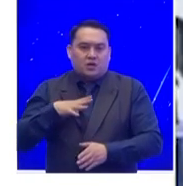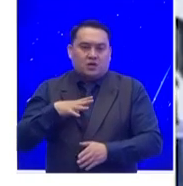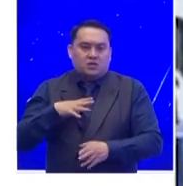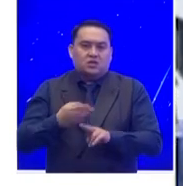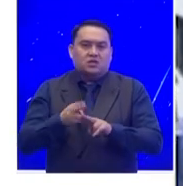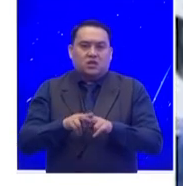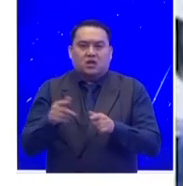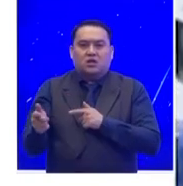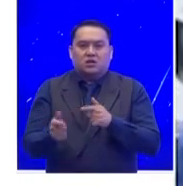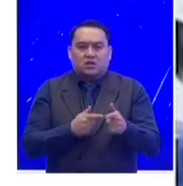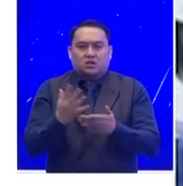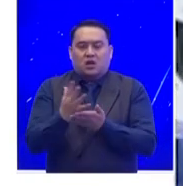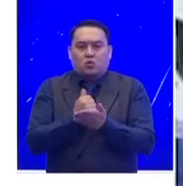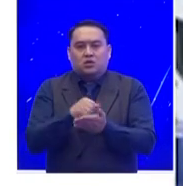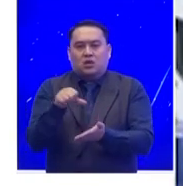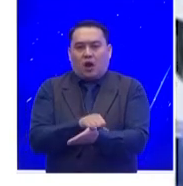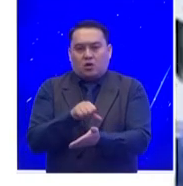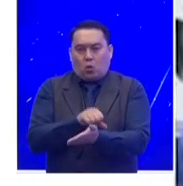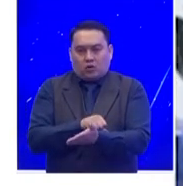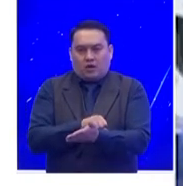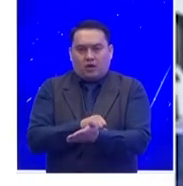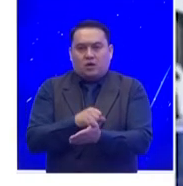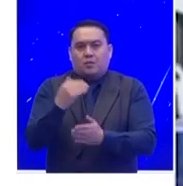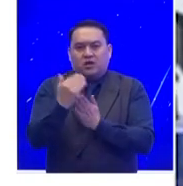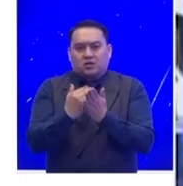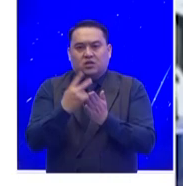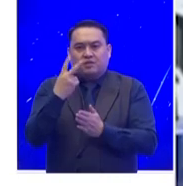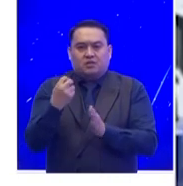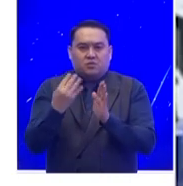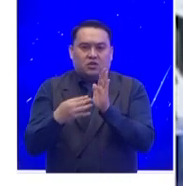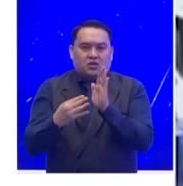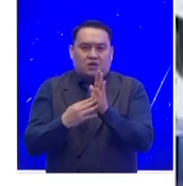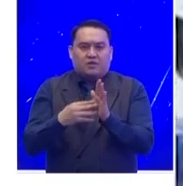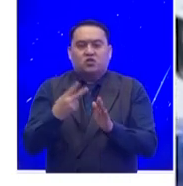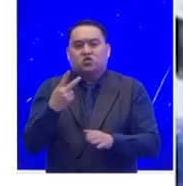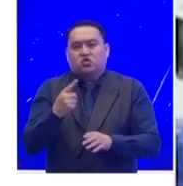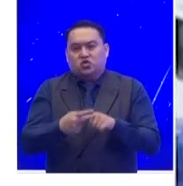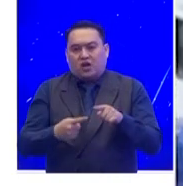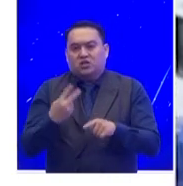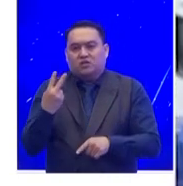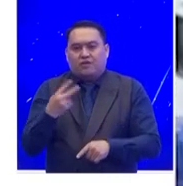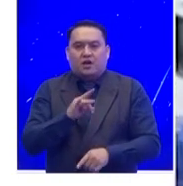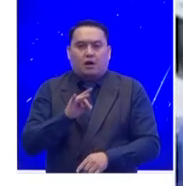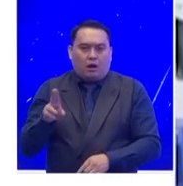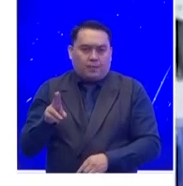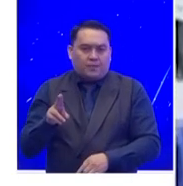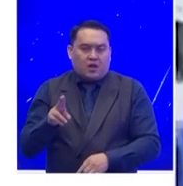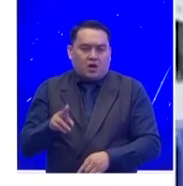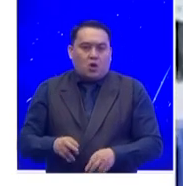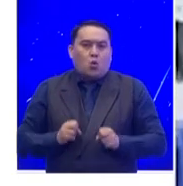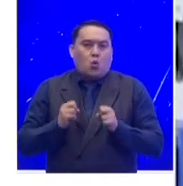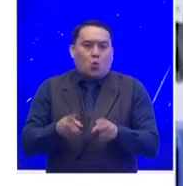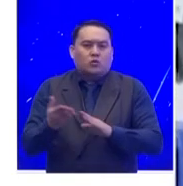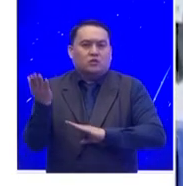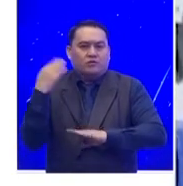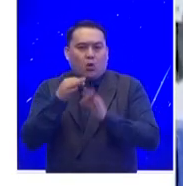за изготовление и хранение наркотических средств по статье 259, части 2 Уголовного кодекса Республики Казахстан. Учитывая